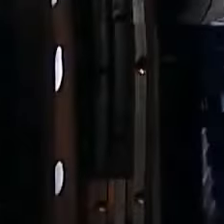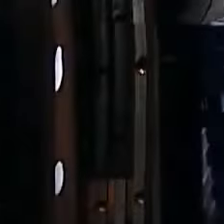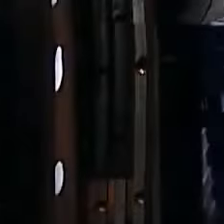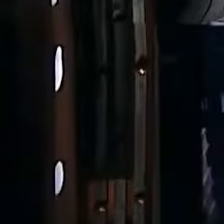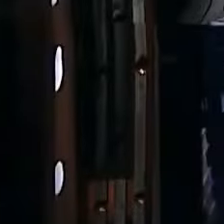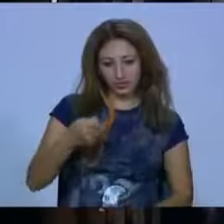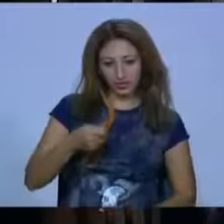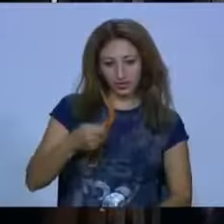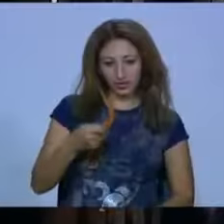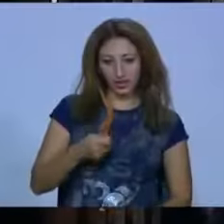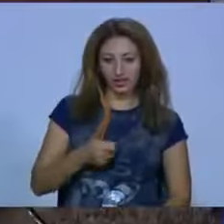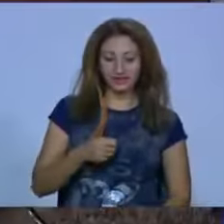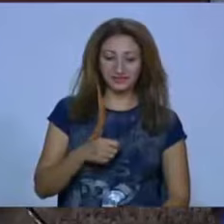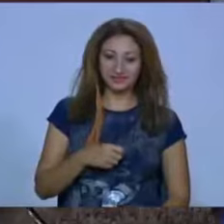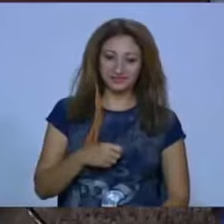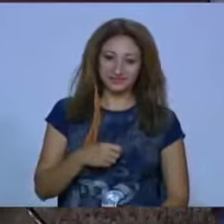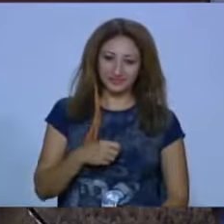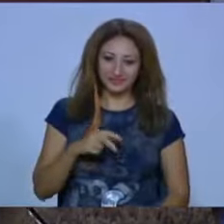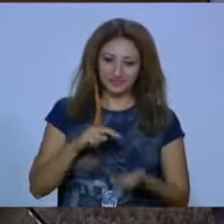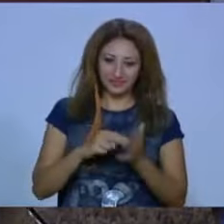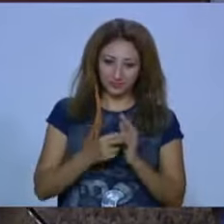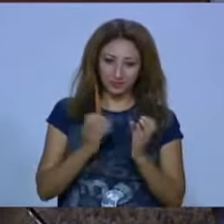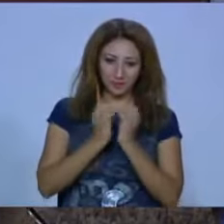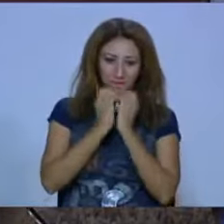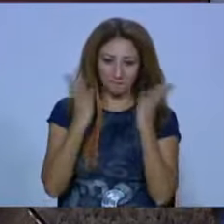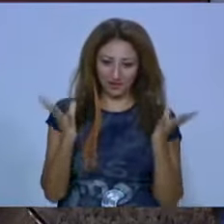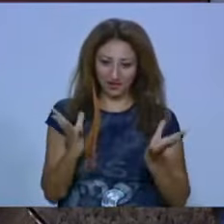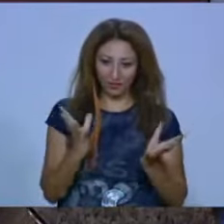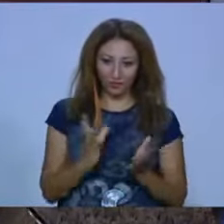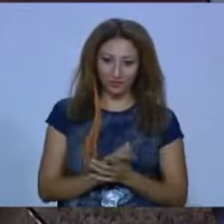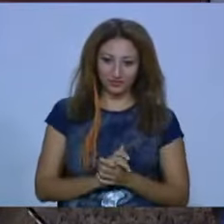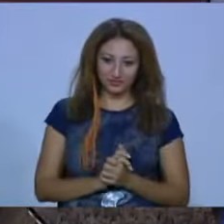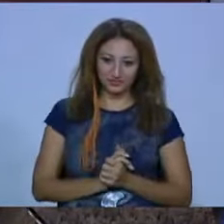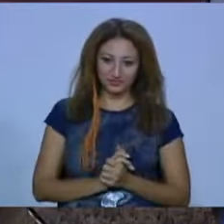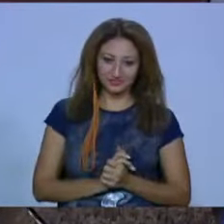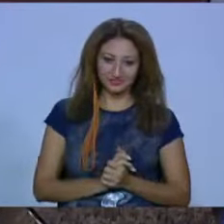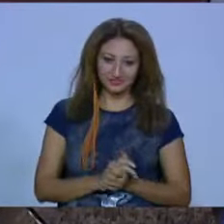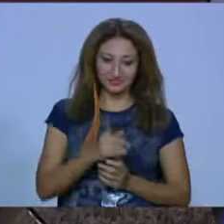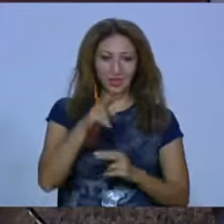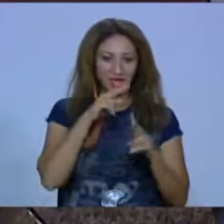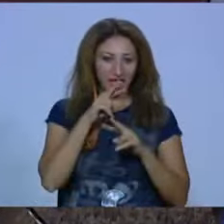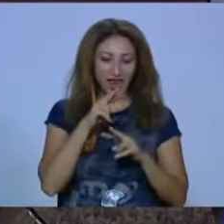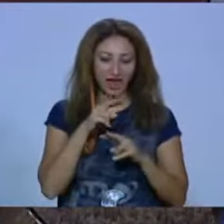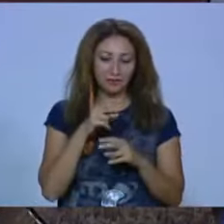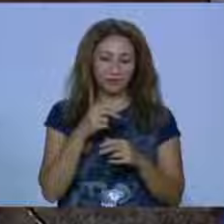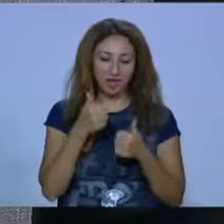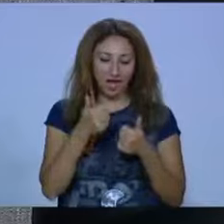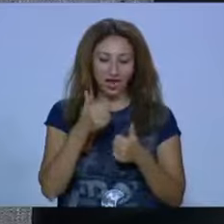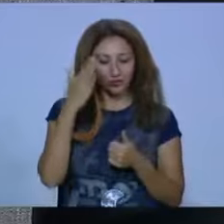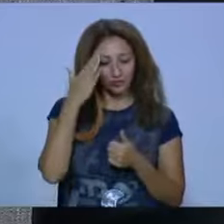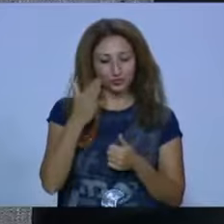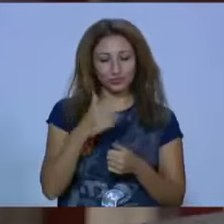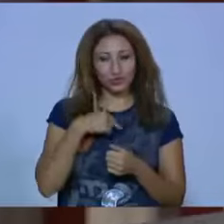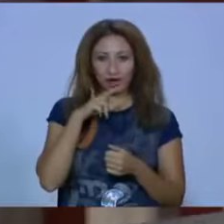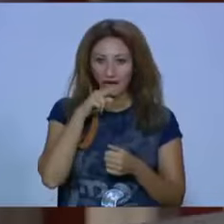سهلا معتز وعلاء، نورتوني وشرفتوني ومرسي على التقديمه الجميله دي قوي. انا بكلم من قلبي، انت